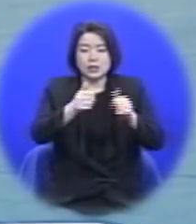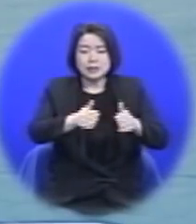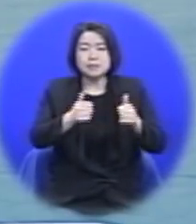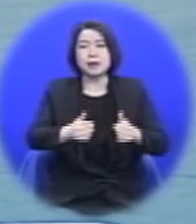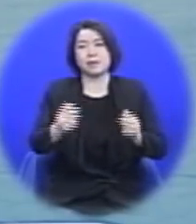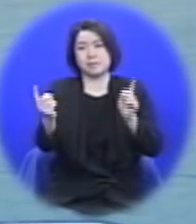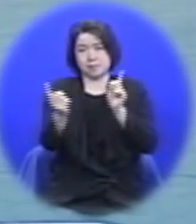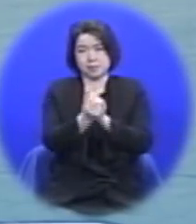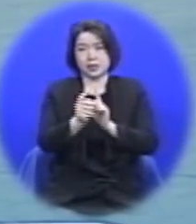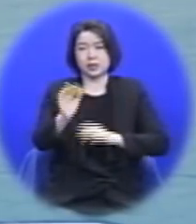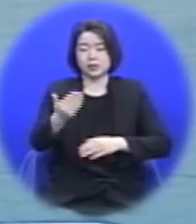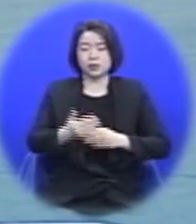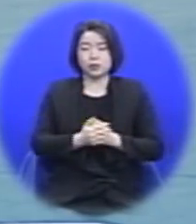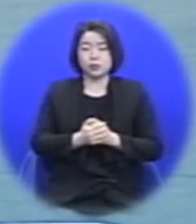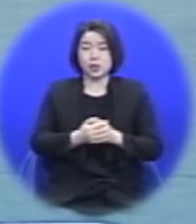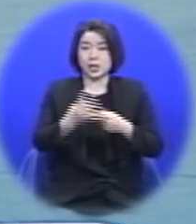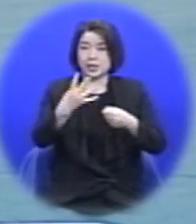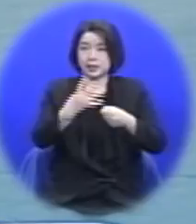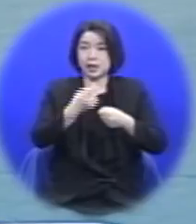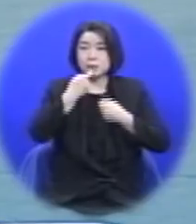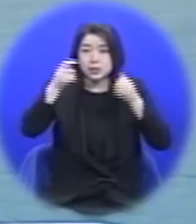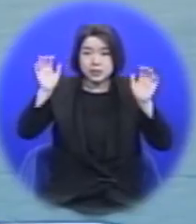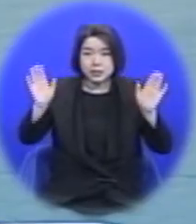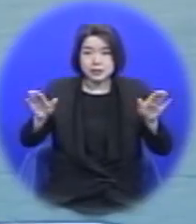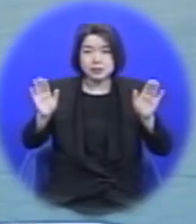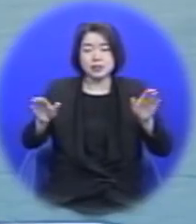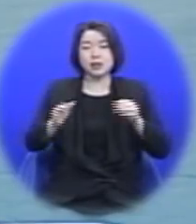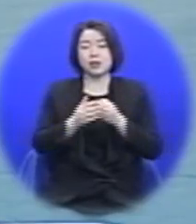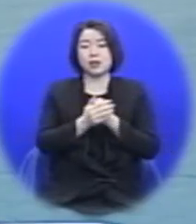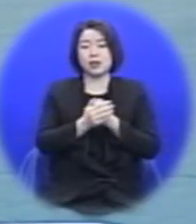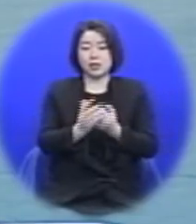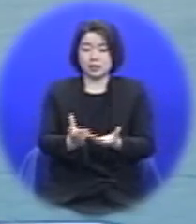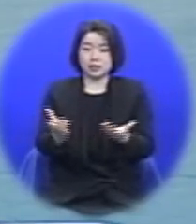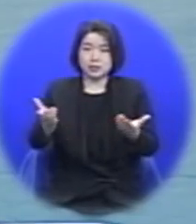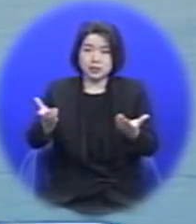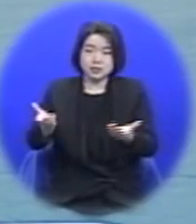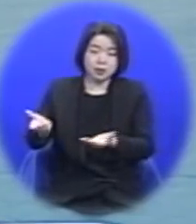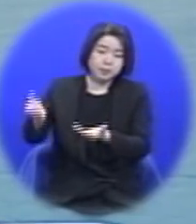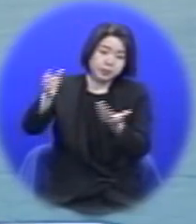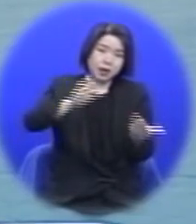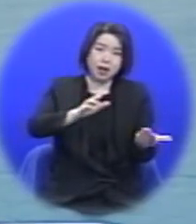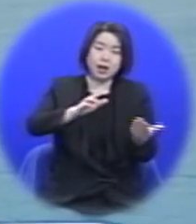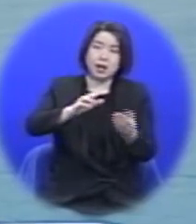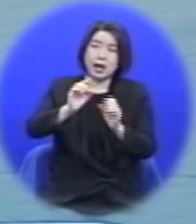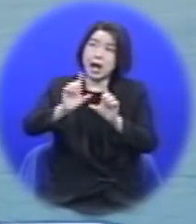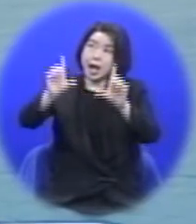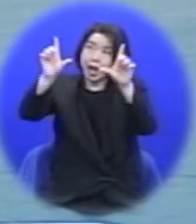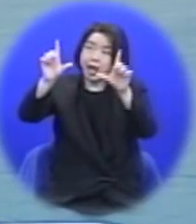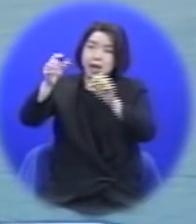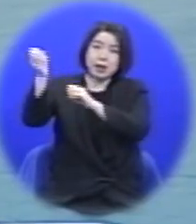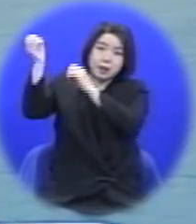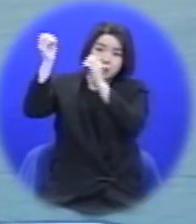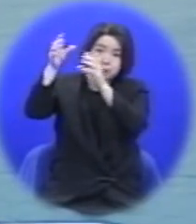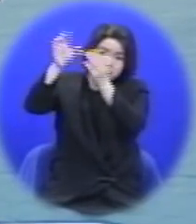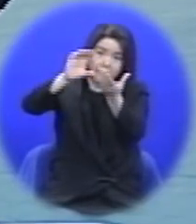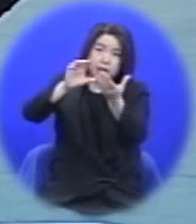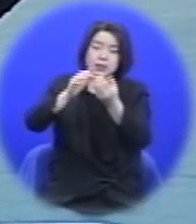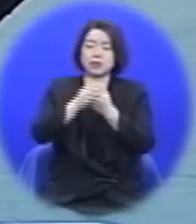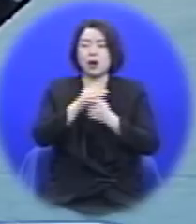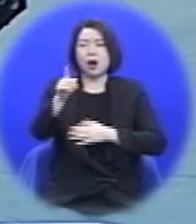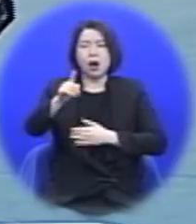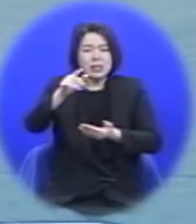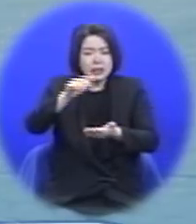거죠. 네 번째 천사가 그 대접을 해에다가 쏟으니 해가